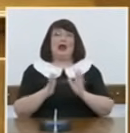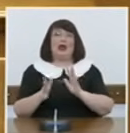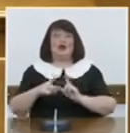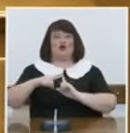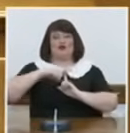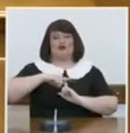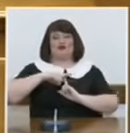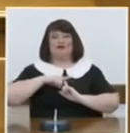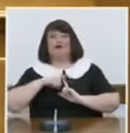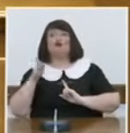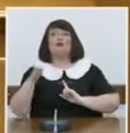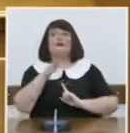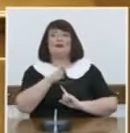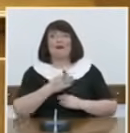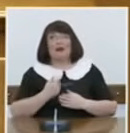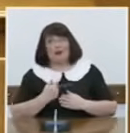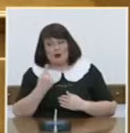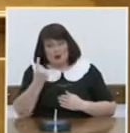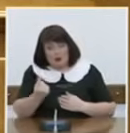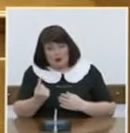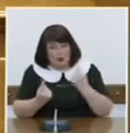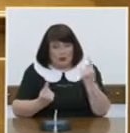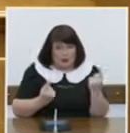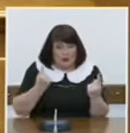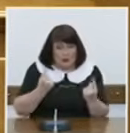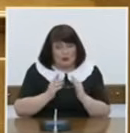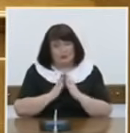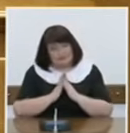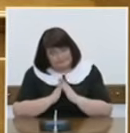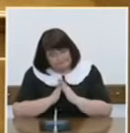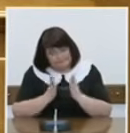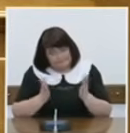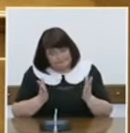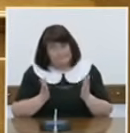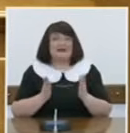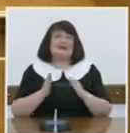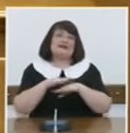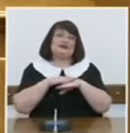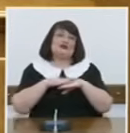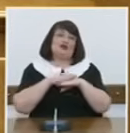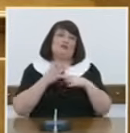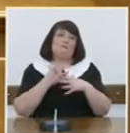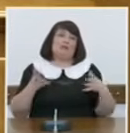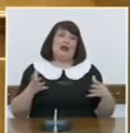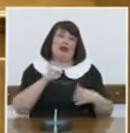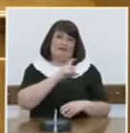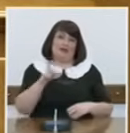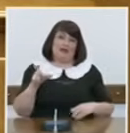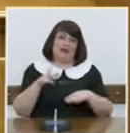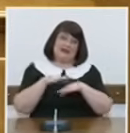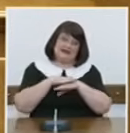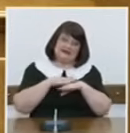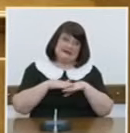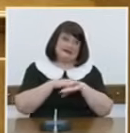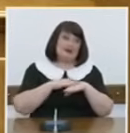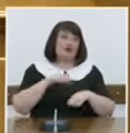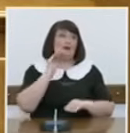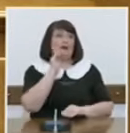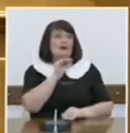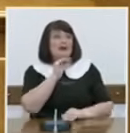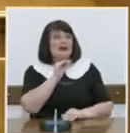καντήλι, από στασίδι σε στασίδι. Τη μεγάλη εβδομάδα ζητώ συγγνώμη από τη Νέα Δημοκρατία, από όλους σας. Σας χάλασα τη μεγάλη εβδομάδα. Δεν